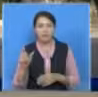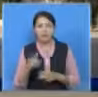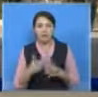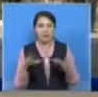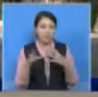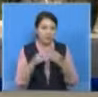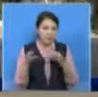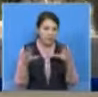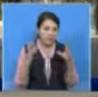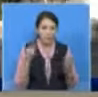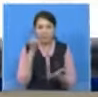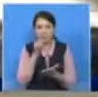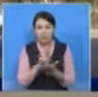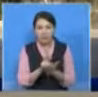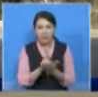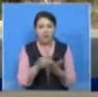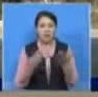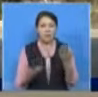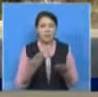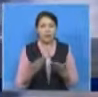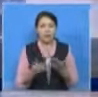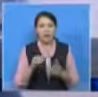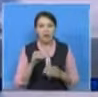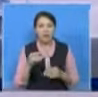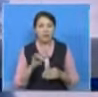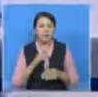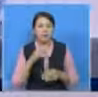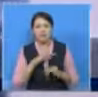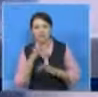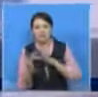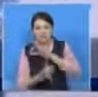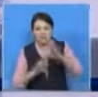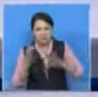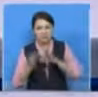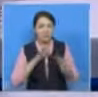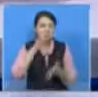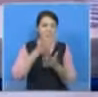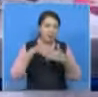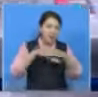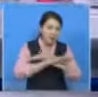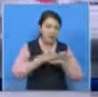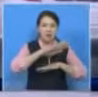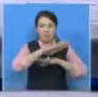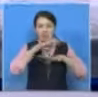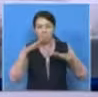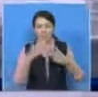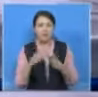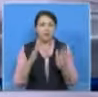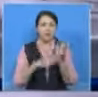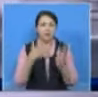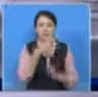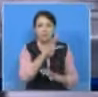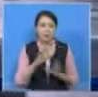бірдей бағып қағуға міндетті. Әйтсе де бауыр еті баласын тірі жетім етіп, жауапкершіліктен безіп жүргендер көп. Олардың